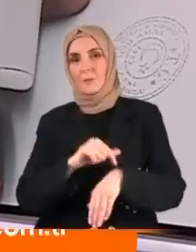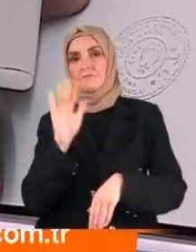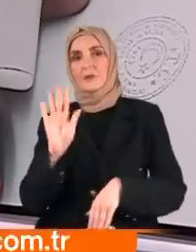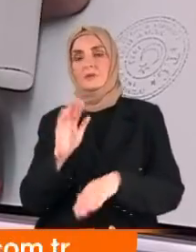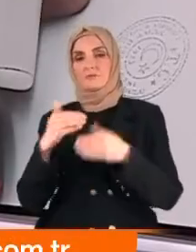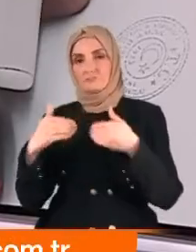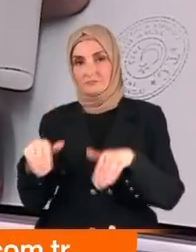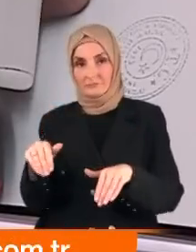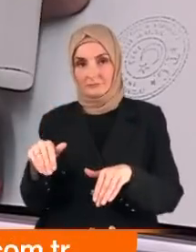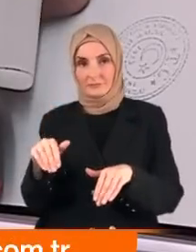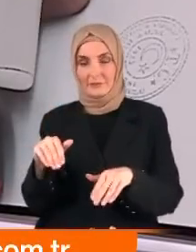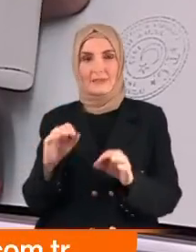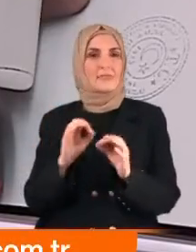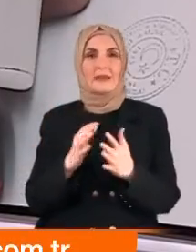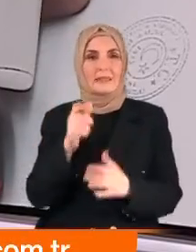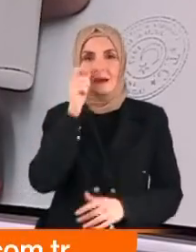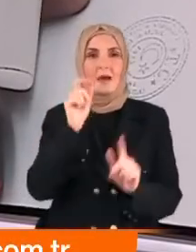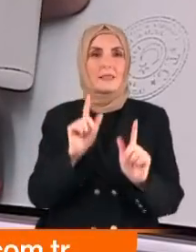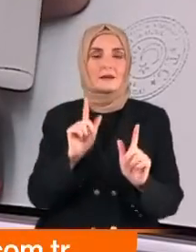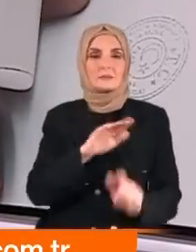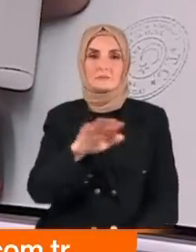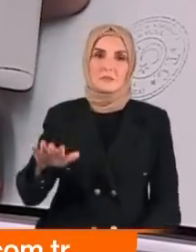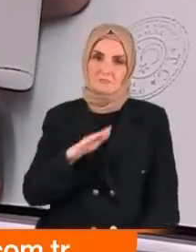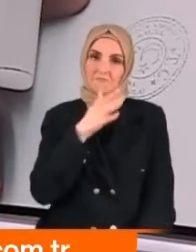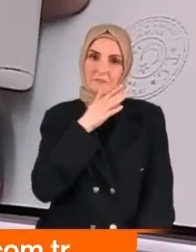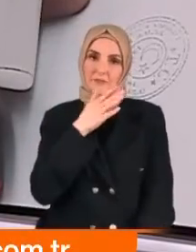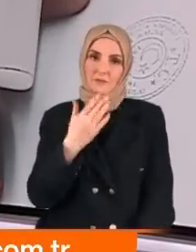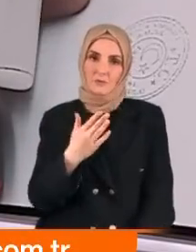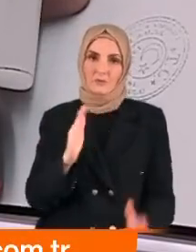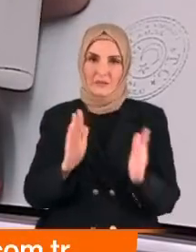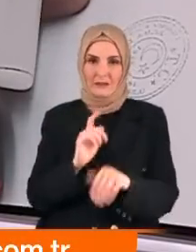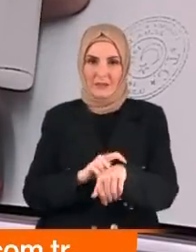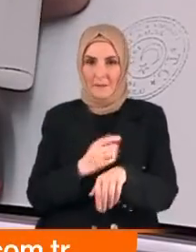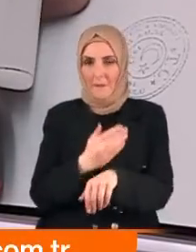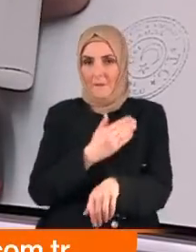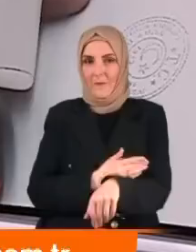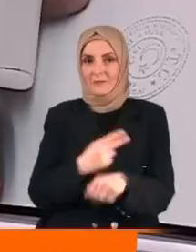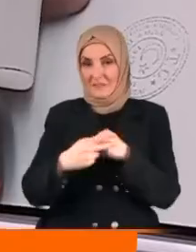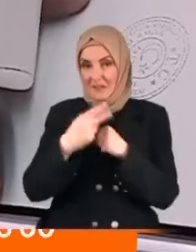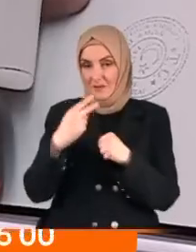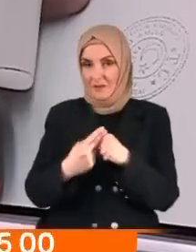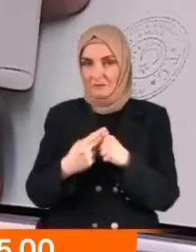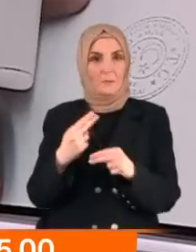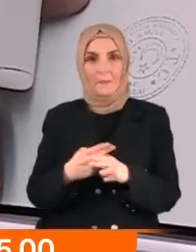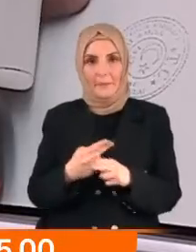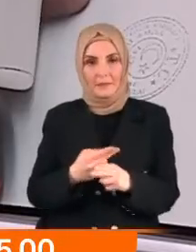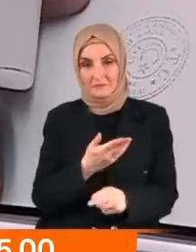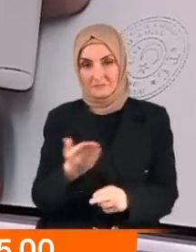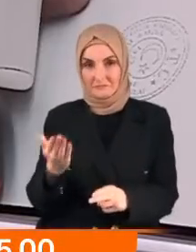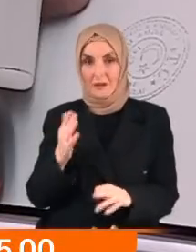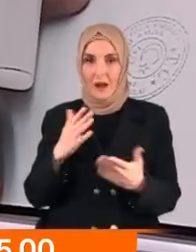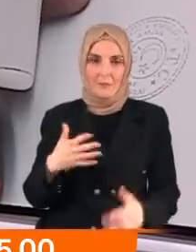nelere dikkat edeceğimizi artık hepimiz biliyoruz. Çok yakın bir zamanda 2 hafta önce tecrübe ettik bunu ama merak edilenler de var hala.